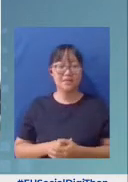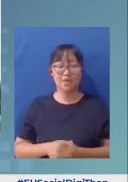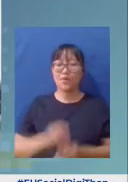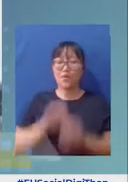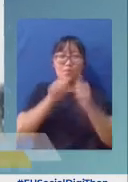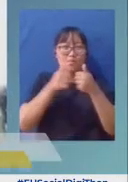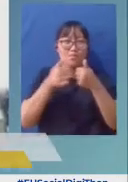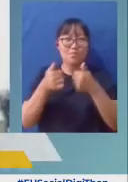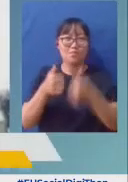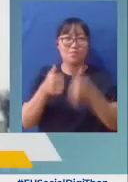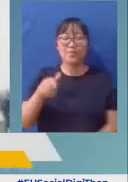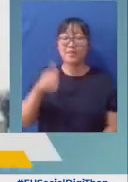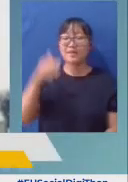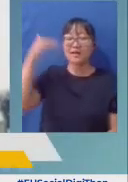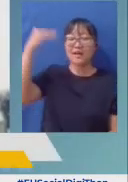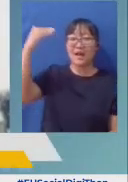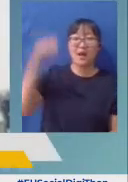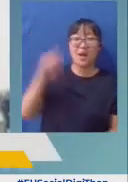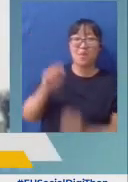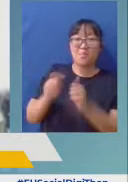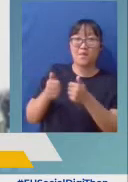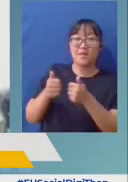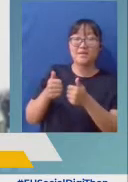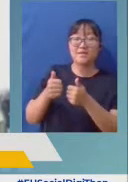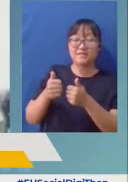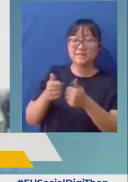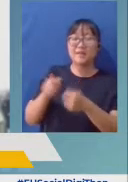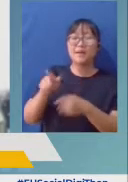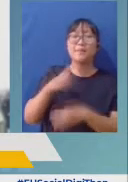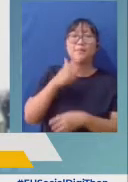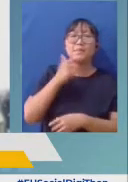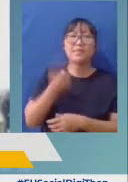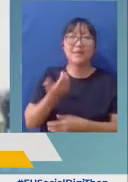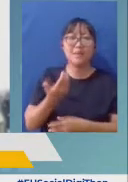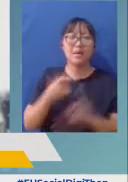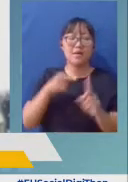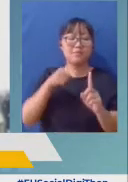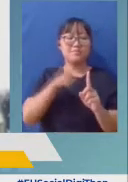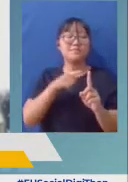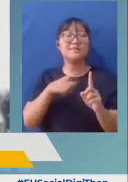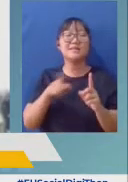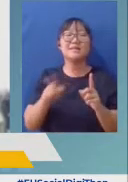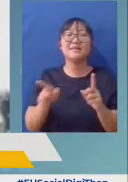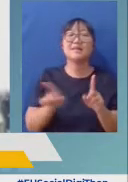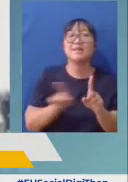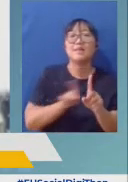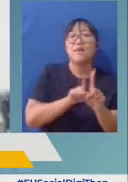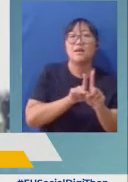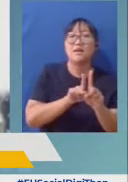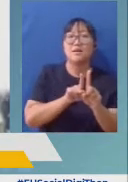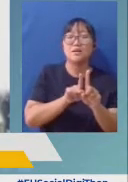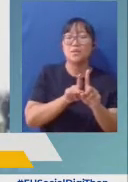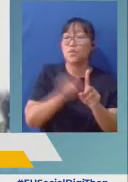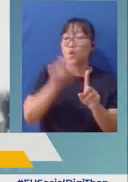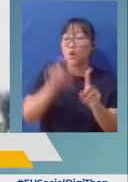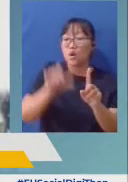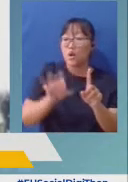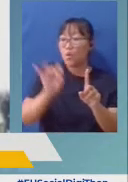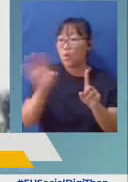ya. Intinya adalah temani dia, ya. Kalaupun enggak ada orang di luar sana yang menemani,